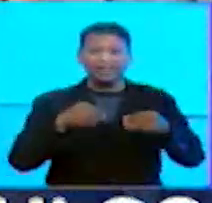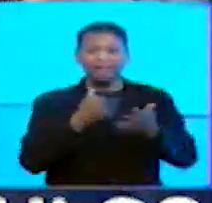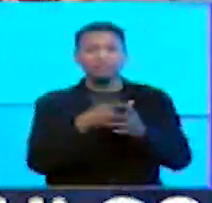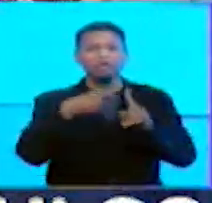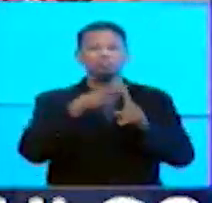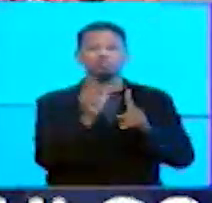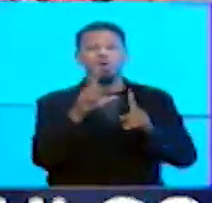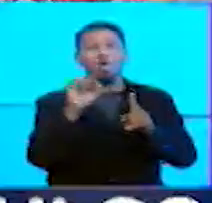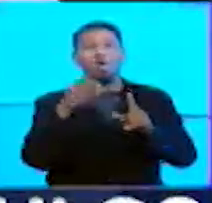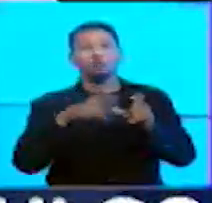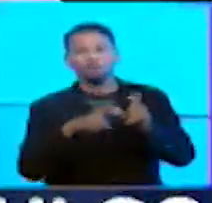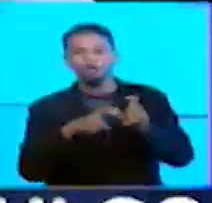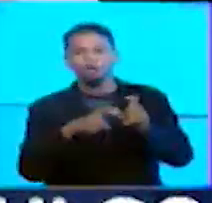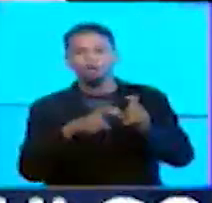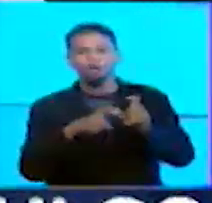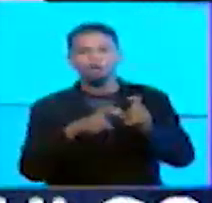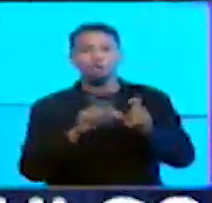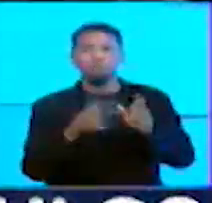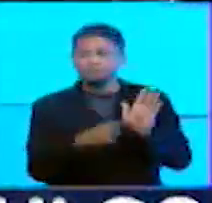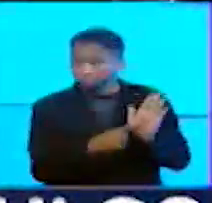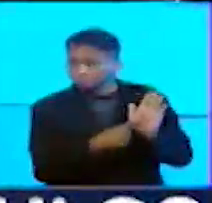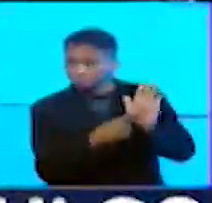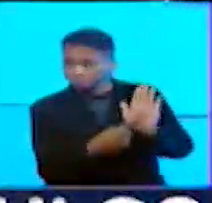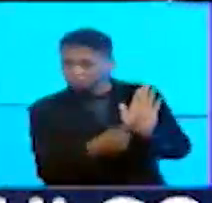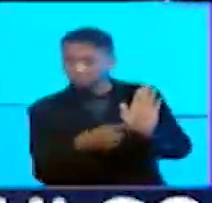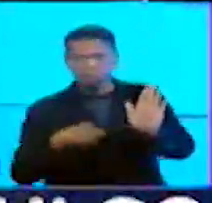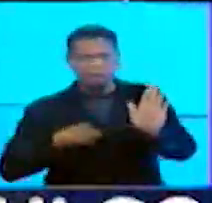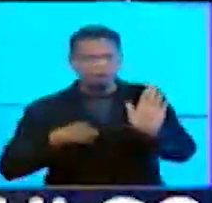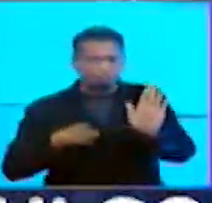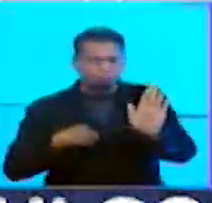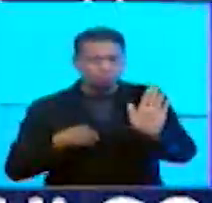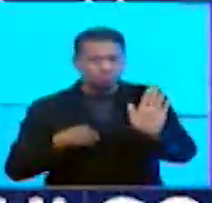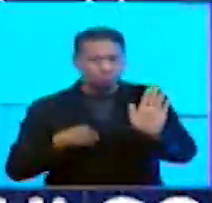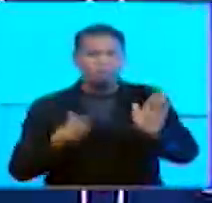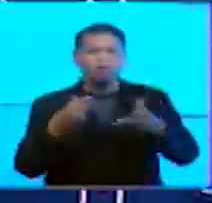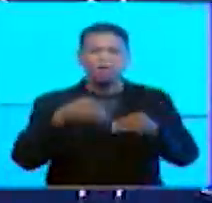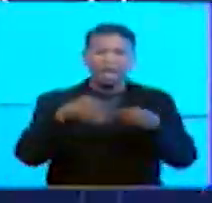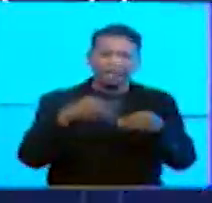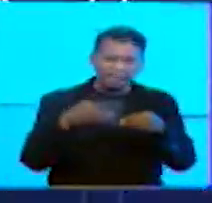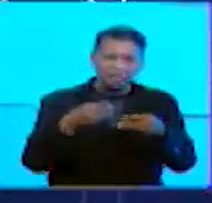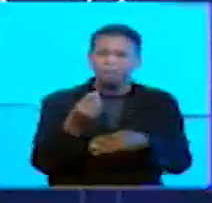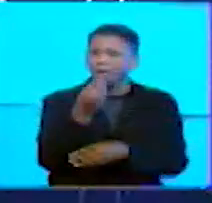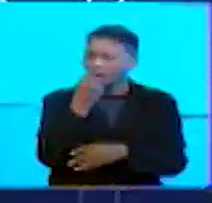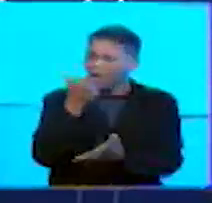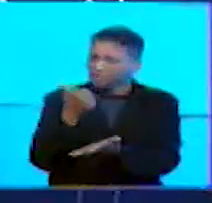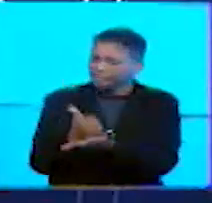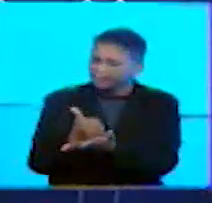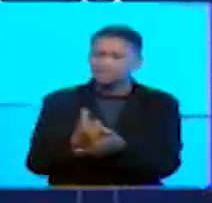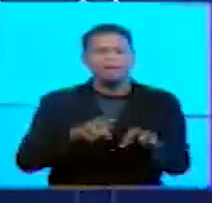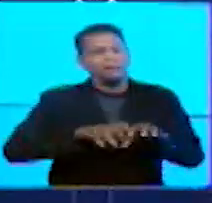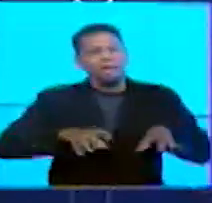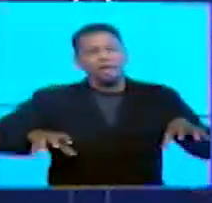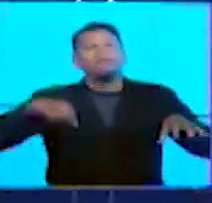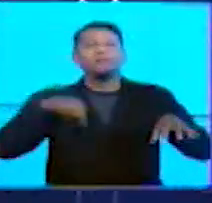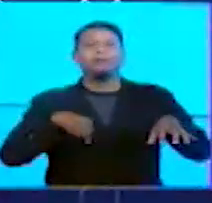seperti kain, baju, tas, kuliner, dan kopi. Saya sekarang mengajak kita semua fokus pada